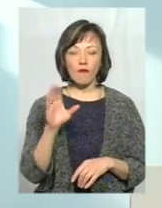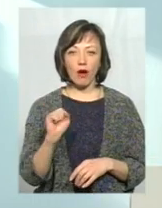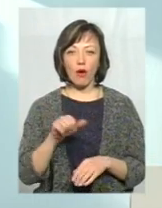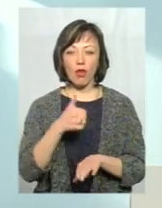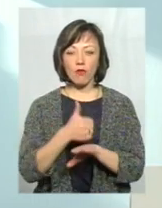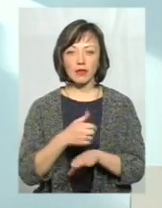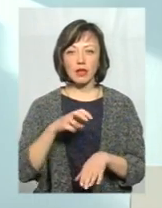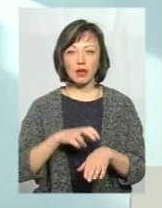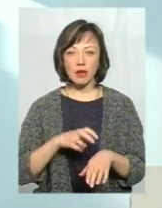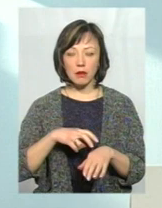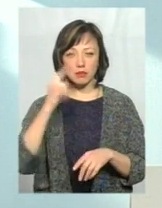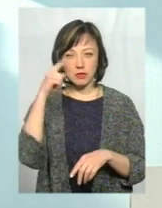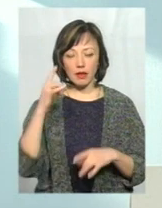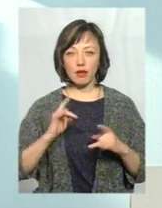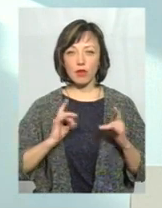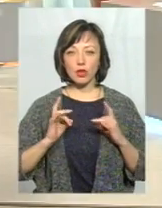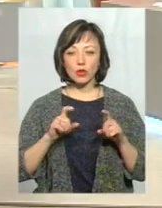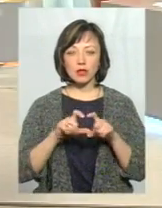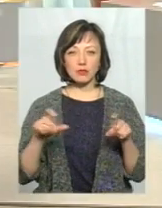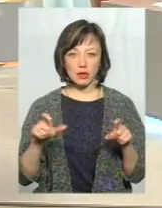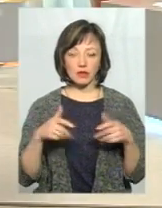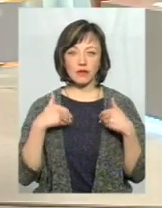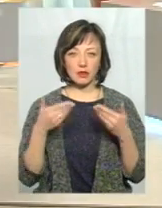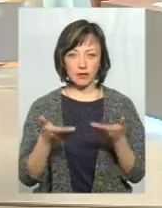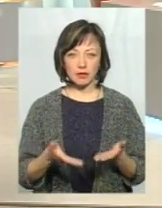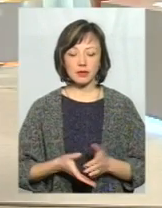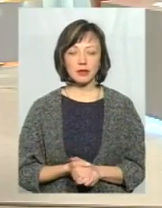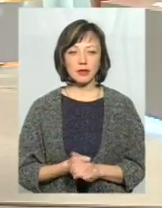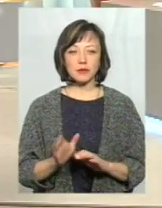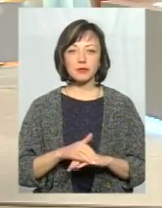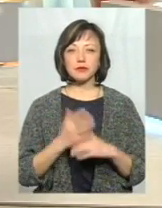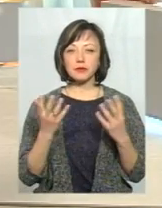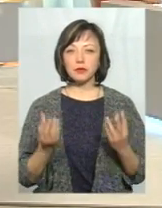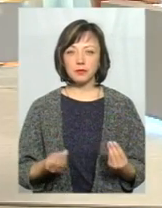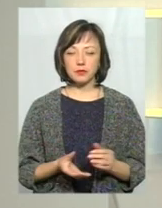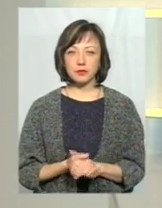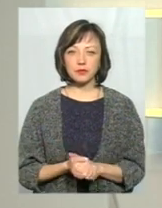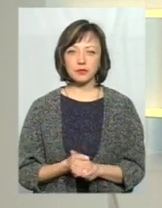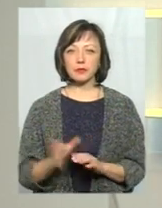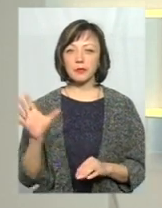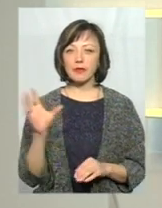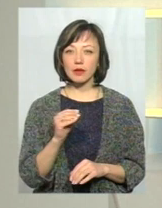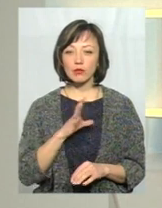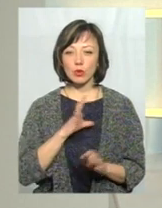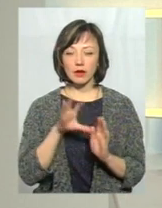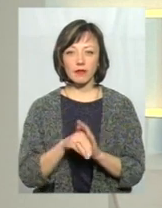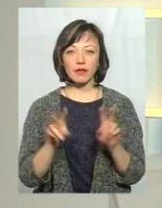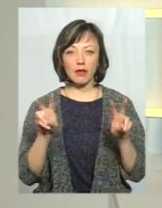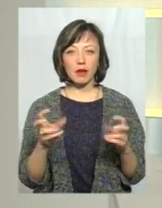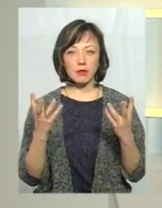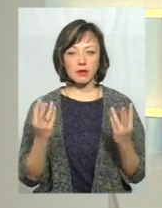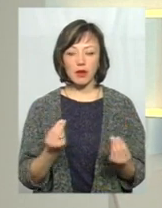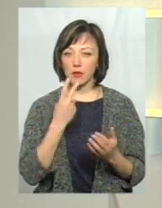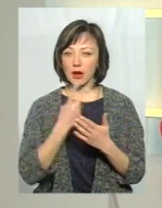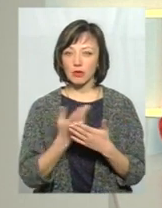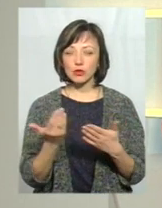обласного психоневрологічного диспансеру. Мої вітання, пані Лілія. Доброго дня. Давайте, аби всі були у темі дня, зараз